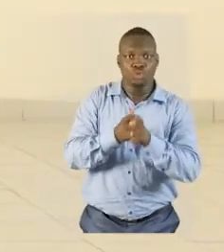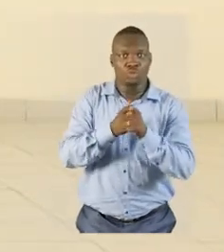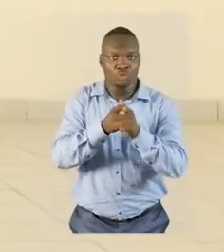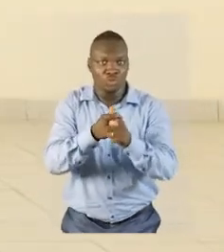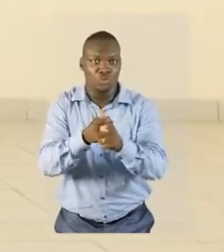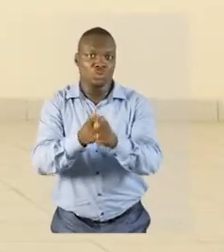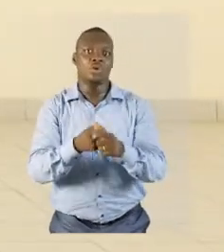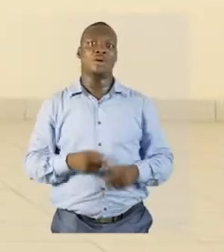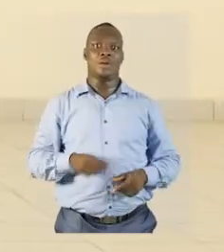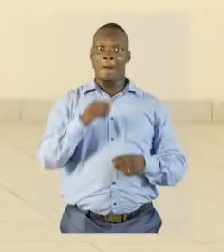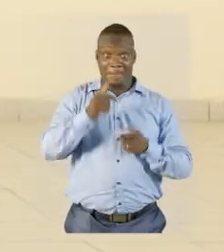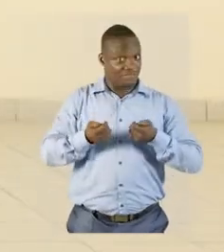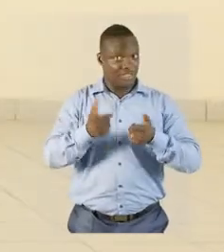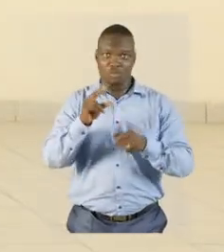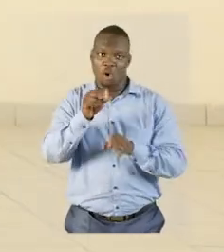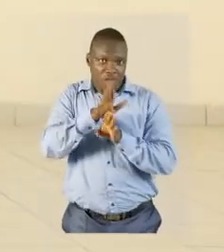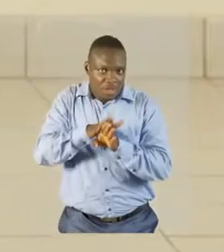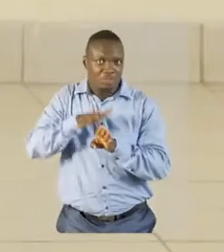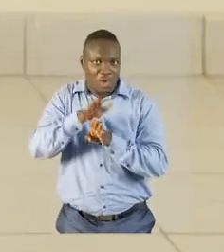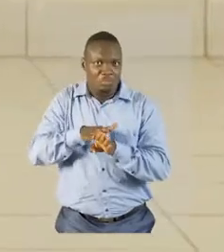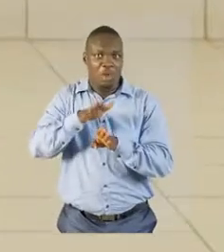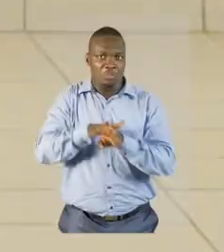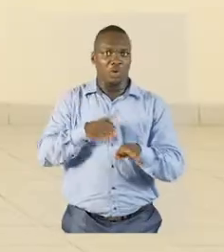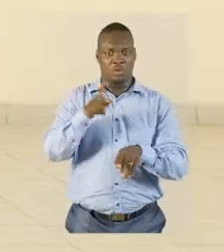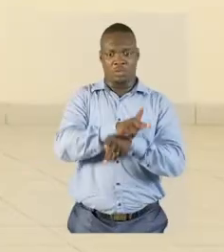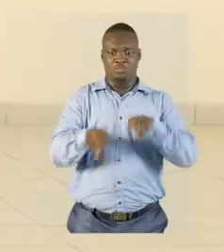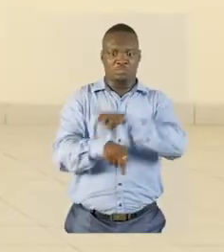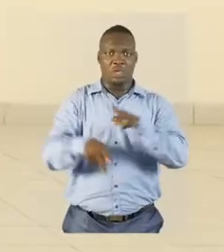Fais des petites courses sur place. Élévation de genoux.